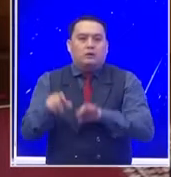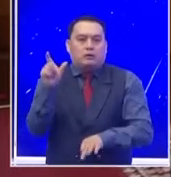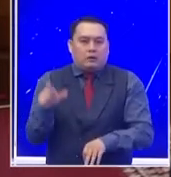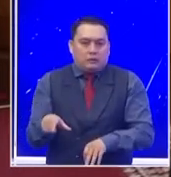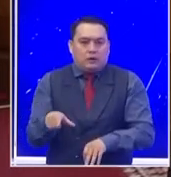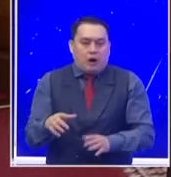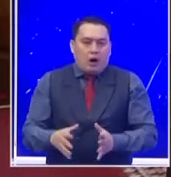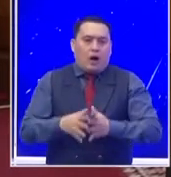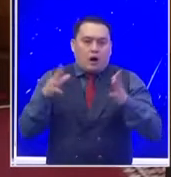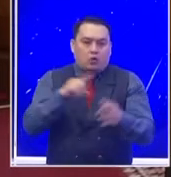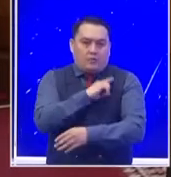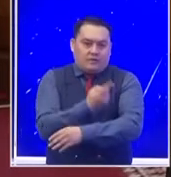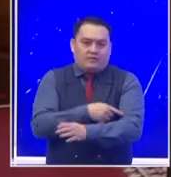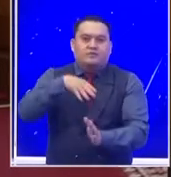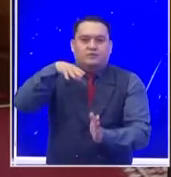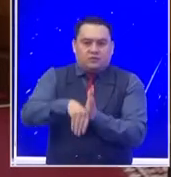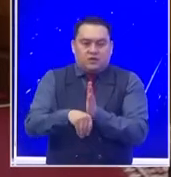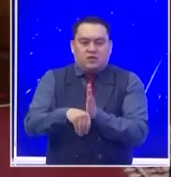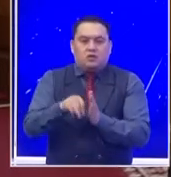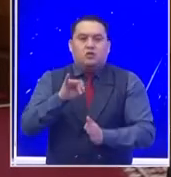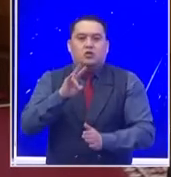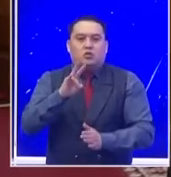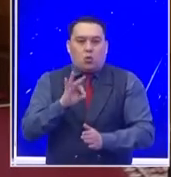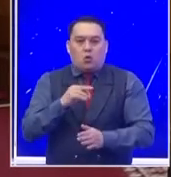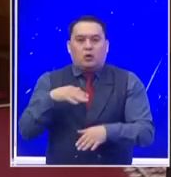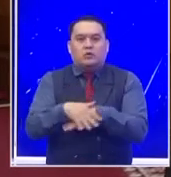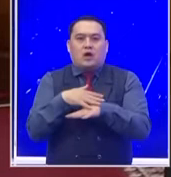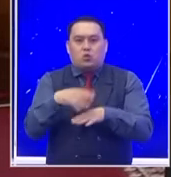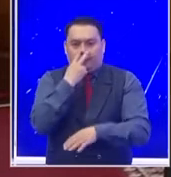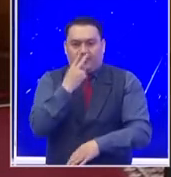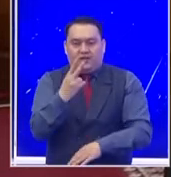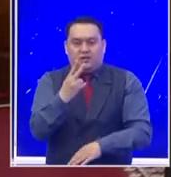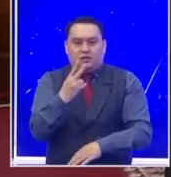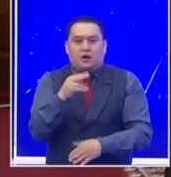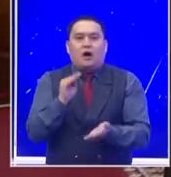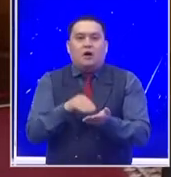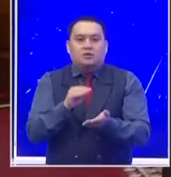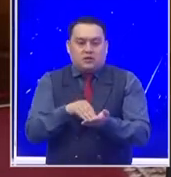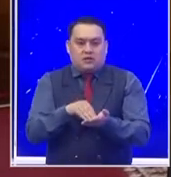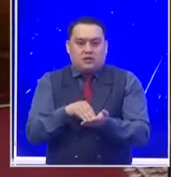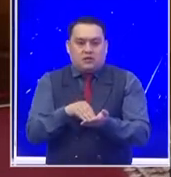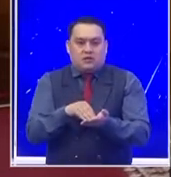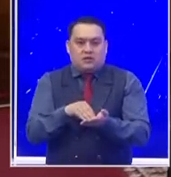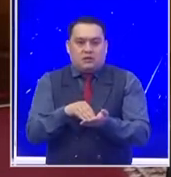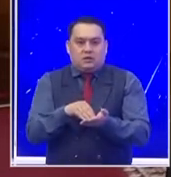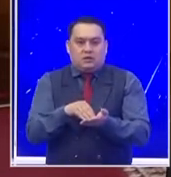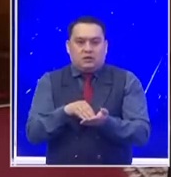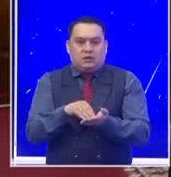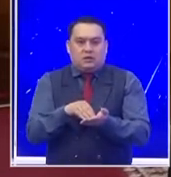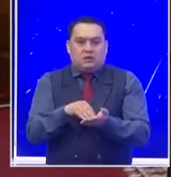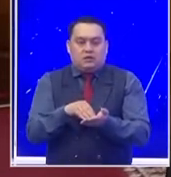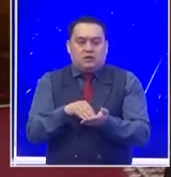огромную лепту может быть сделали ну народ видит это ценится как ну на сегодняшний день